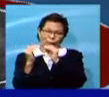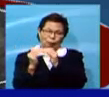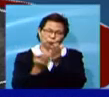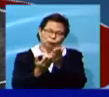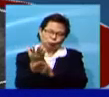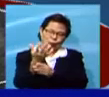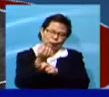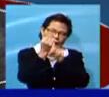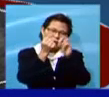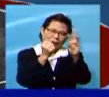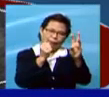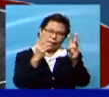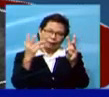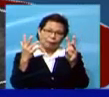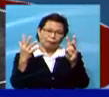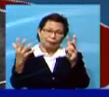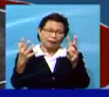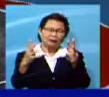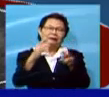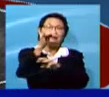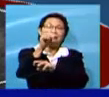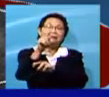seterusnya menang 6-5 di set pertama.